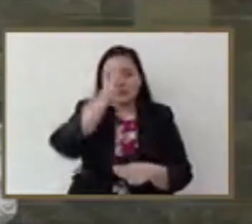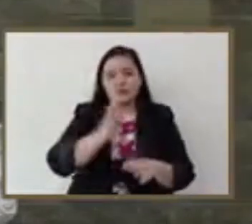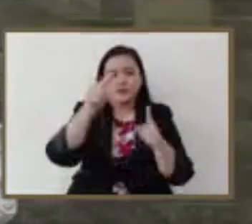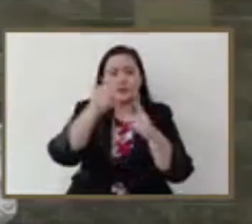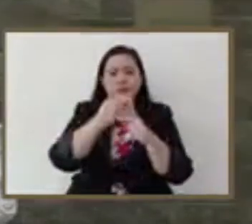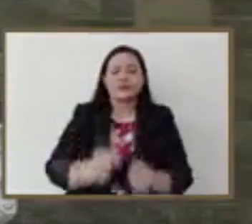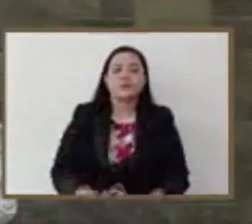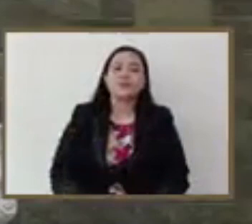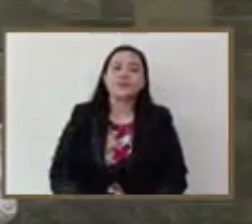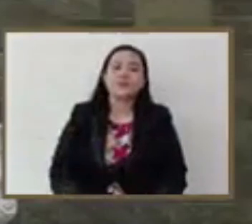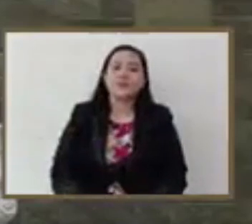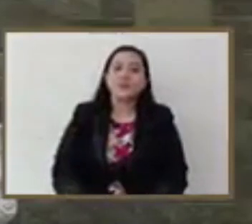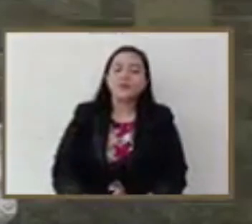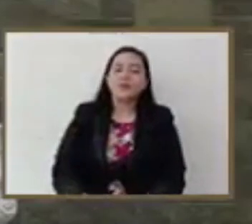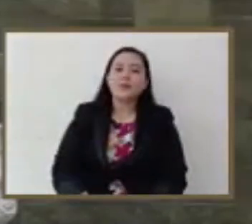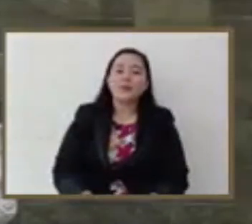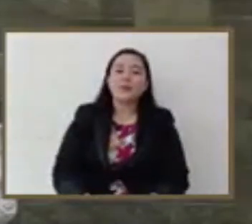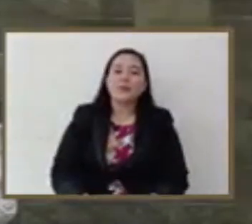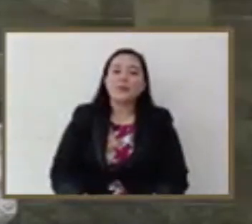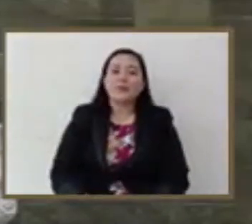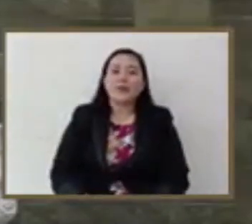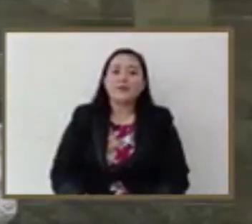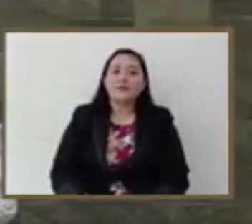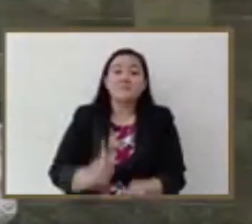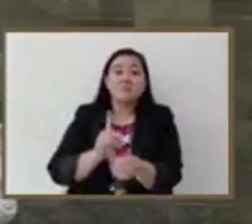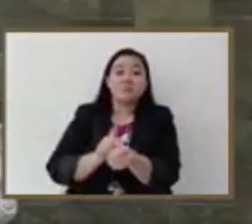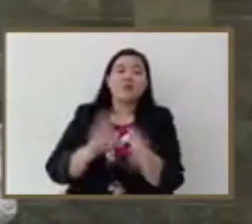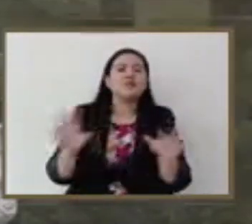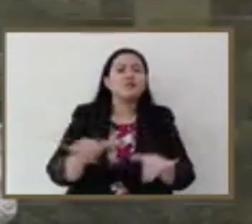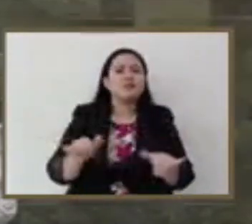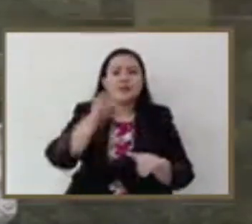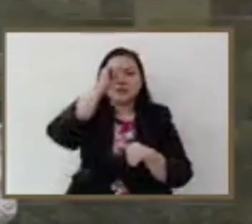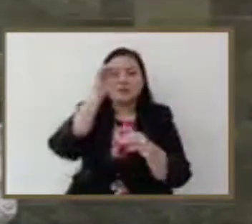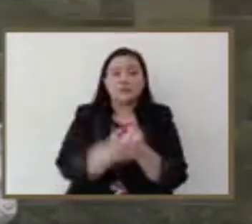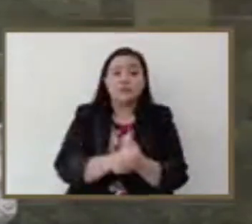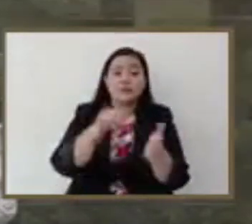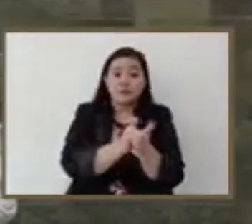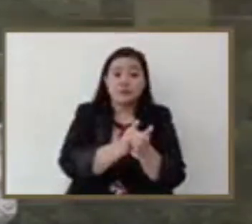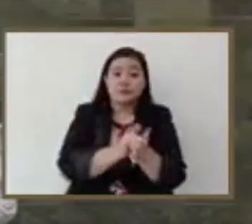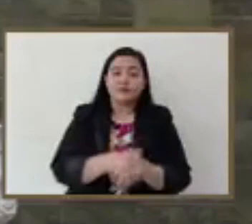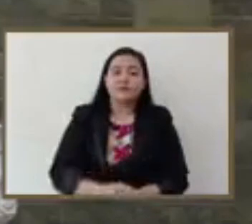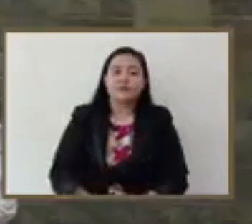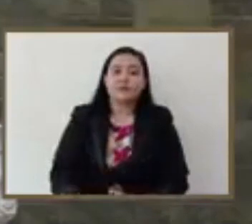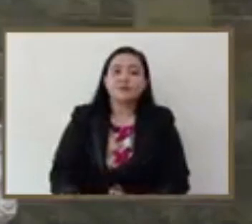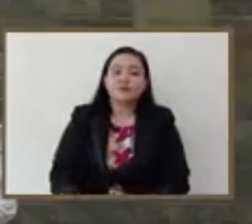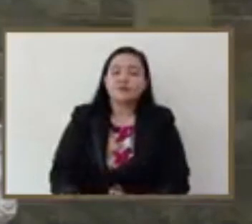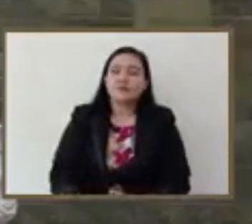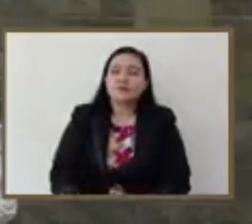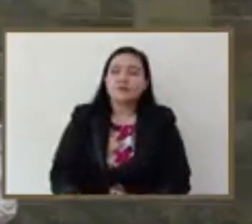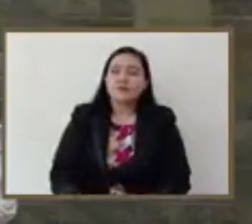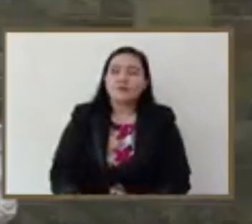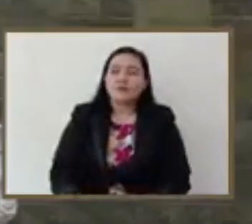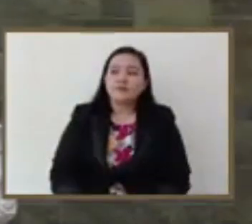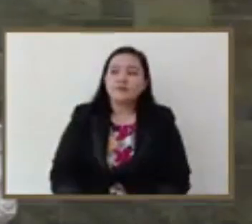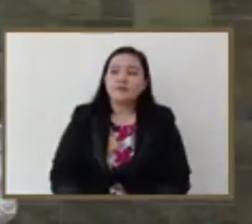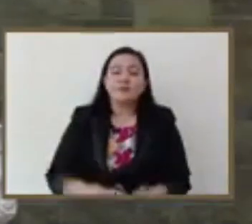even the Apostle Paul believed that. Kaya sinabi niya po rito, mga kapatid, ang sabi niya, let the word of Christ dwell in you richly in all